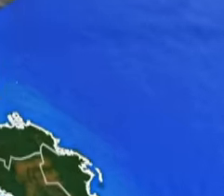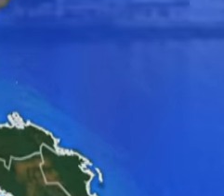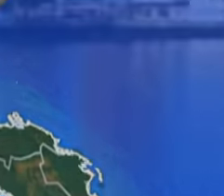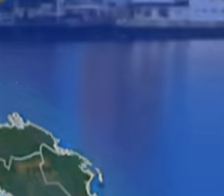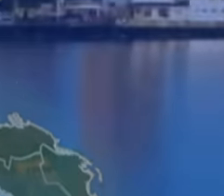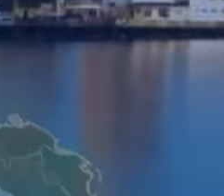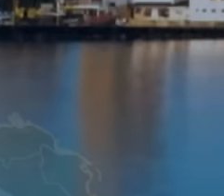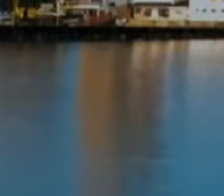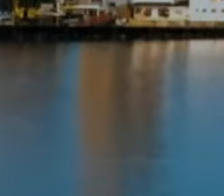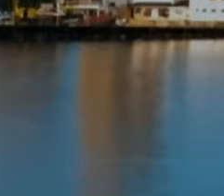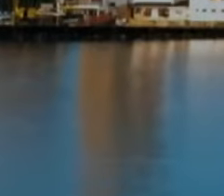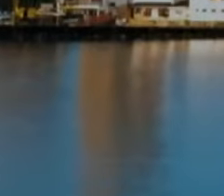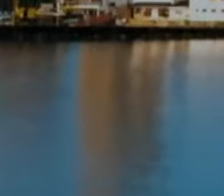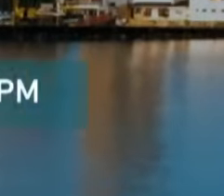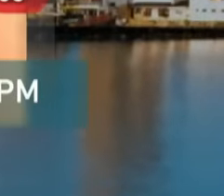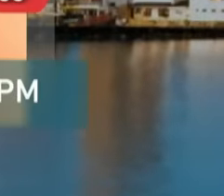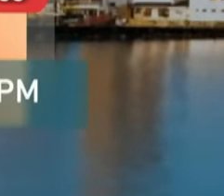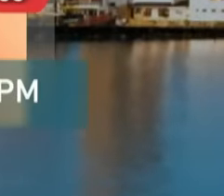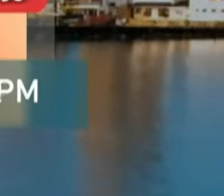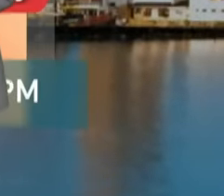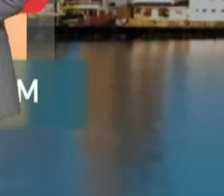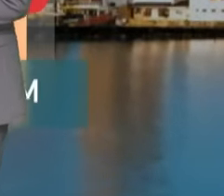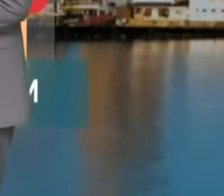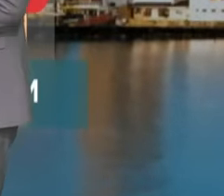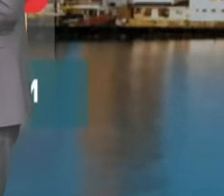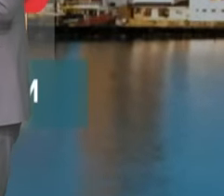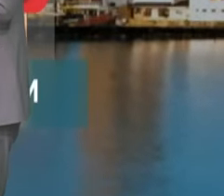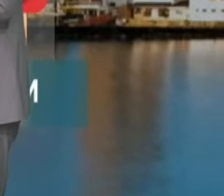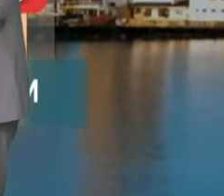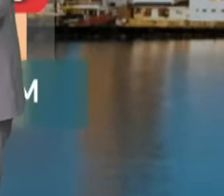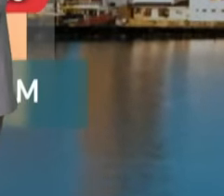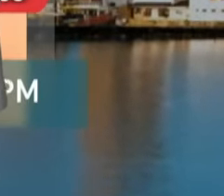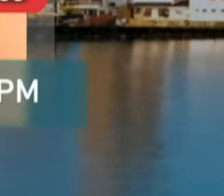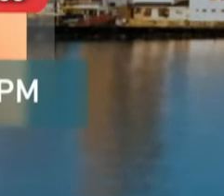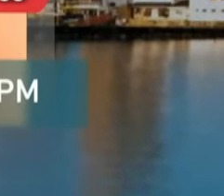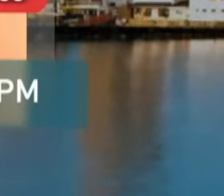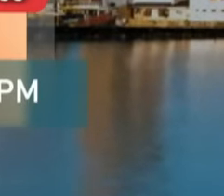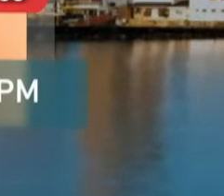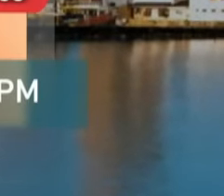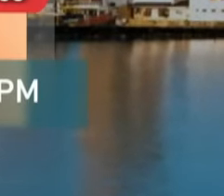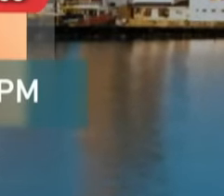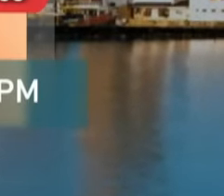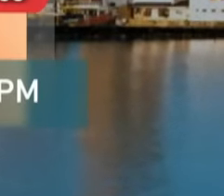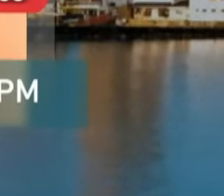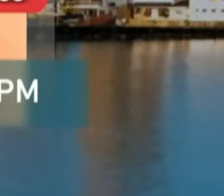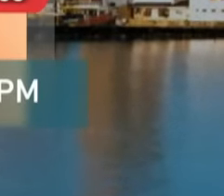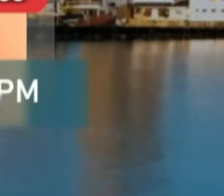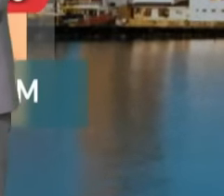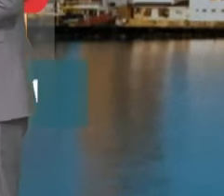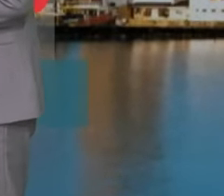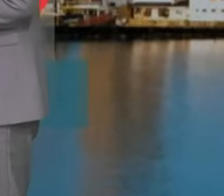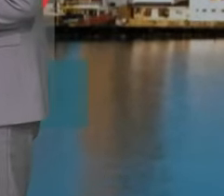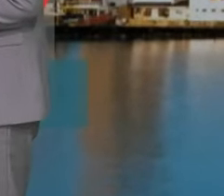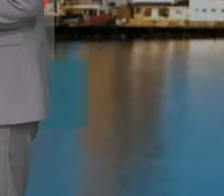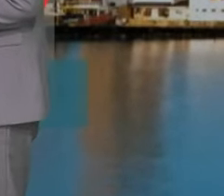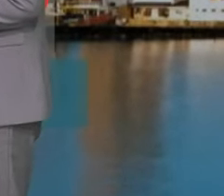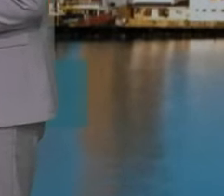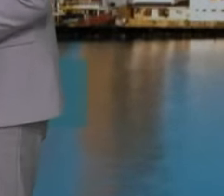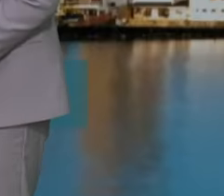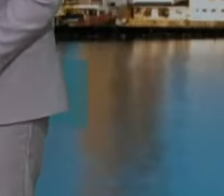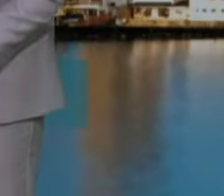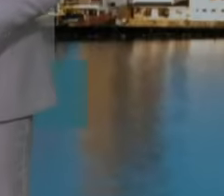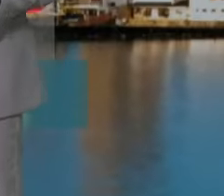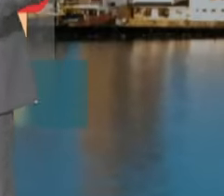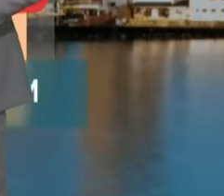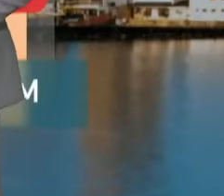Dito po sa Metro Manila, aaraw sa umaga pero posible ang pag-ulan bandang pagitan ng alas 12 hanggang alas 3 ng